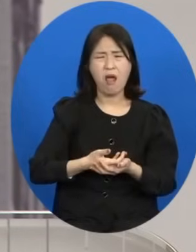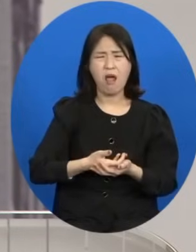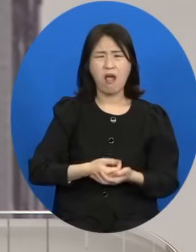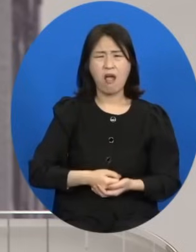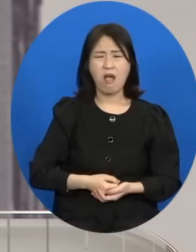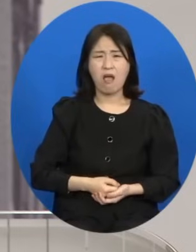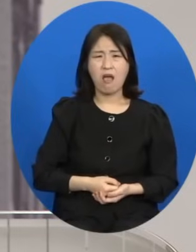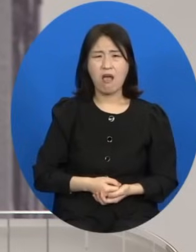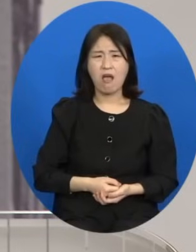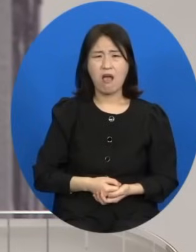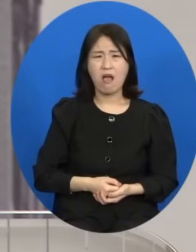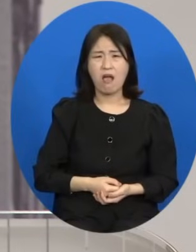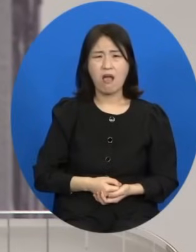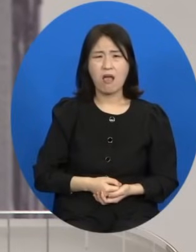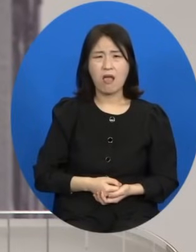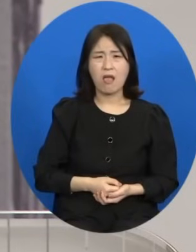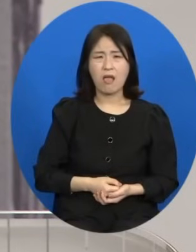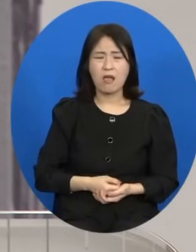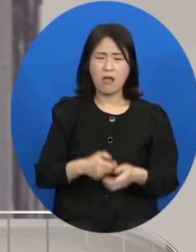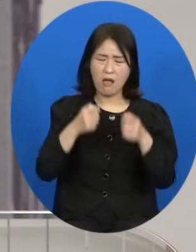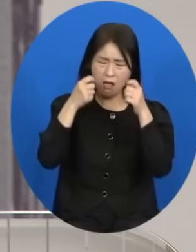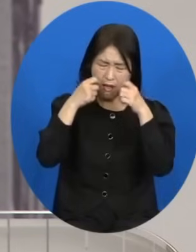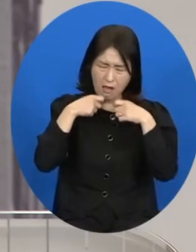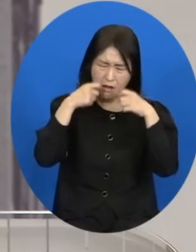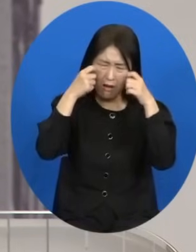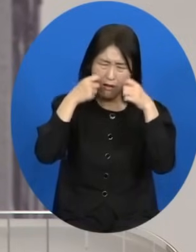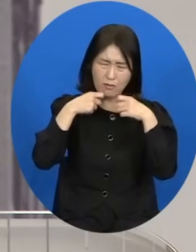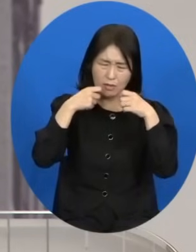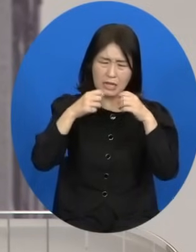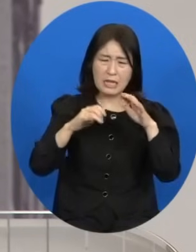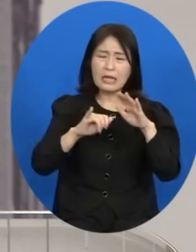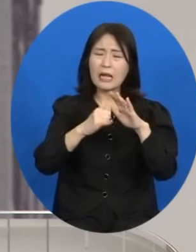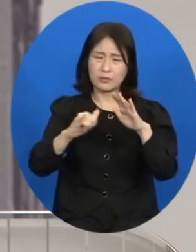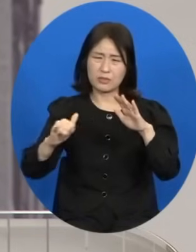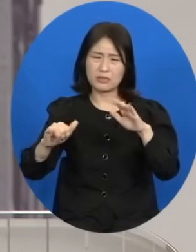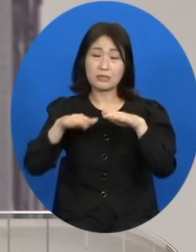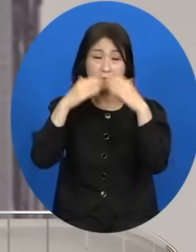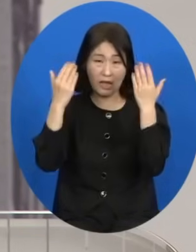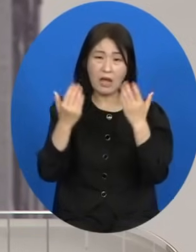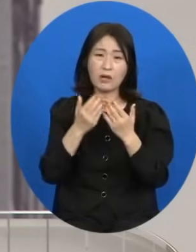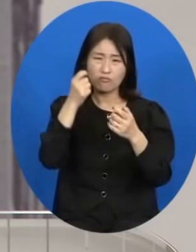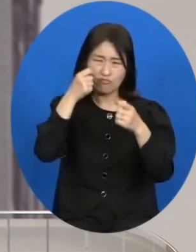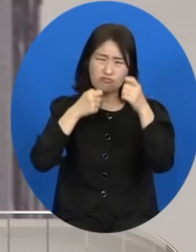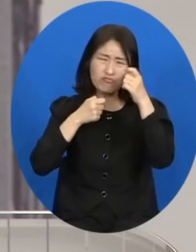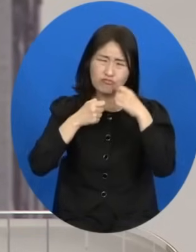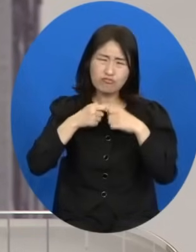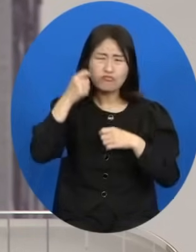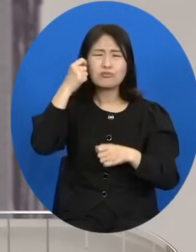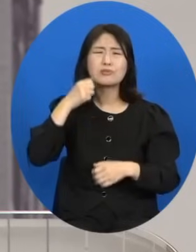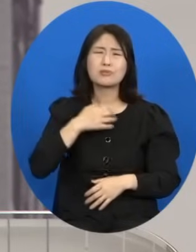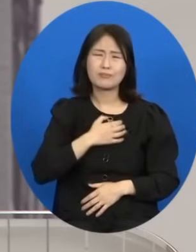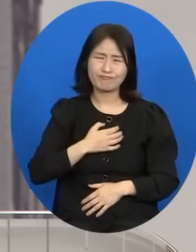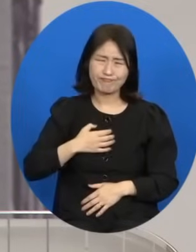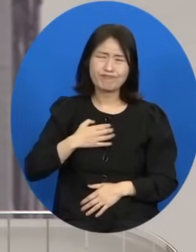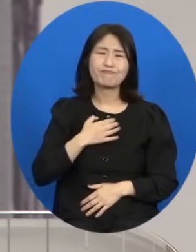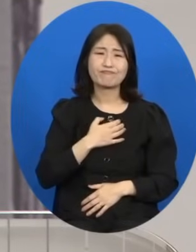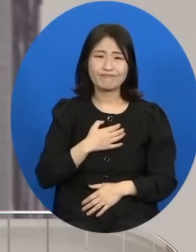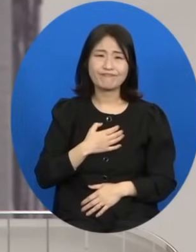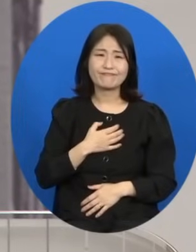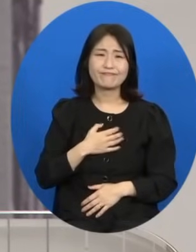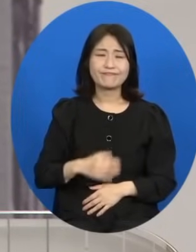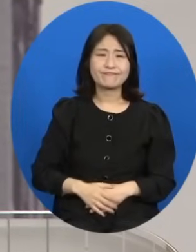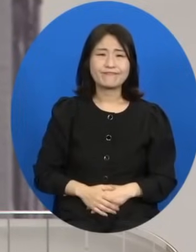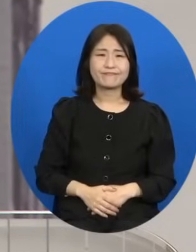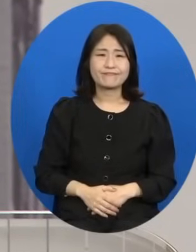추격이 있습니까 많이 울고 계셨어요 간신에 가서 고인 주변에 다